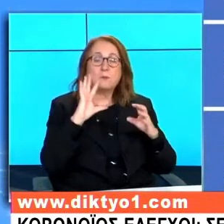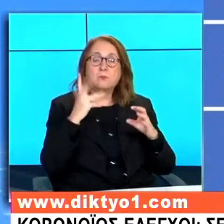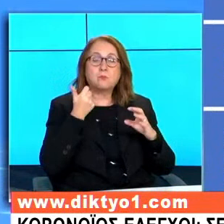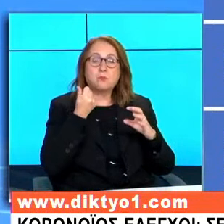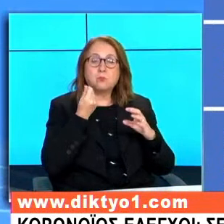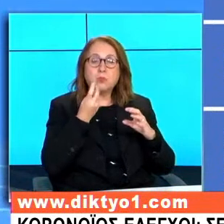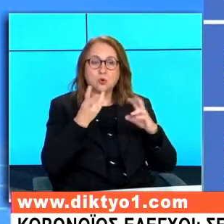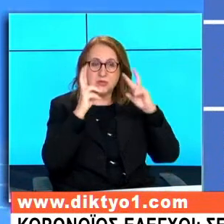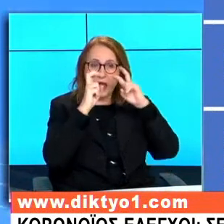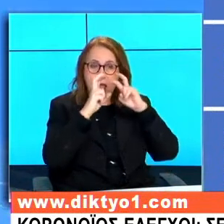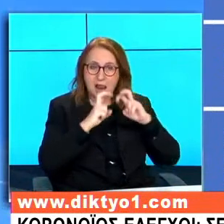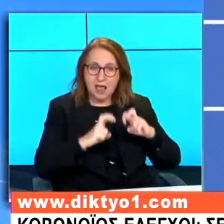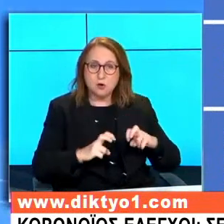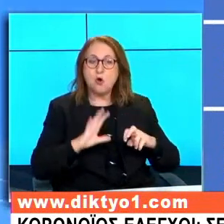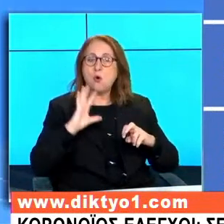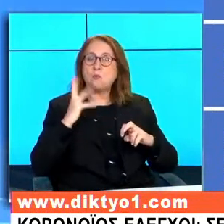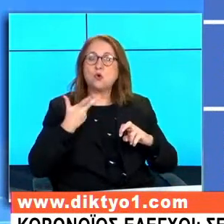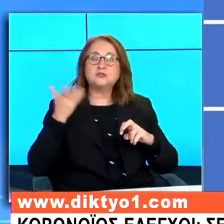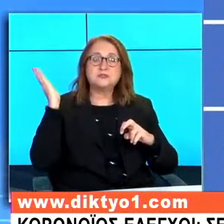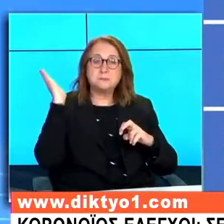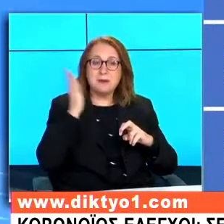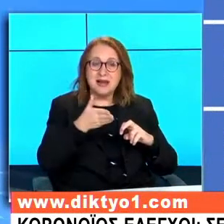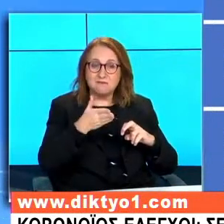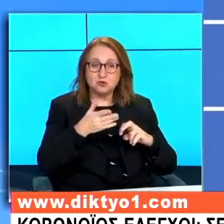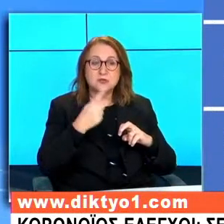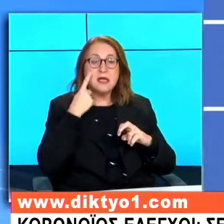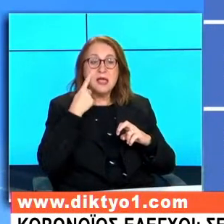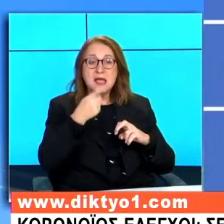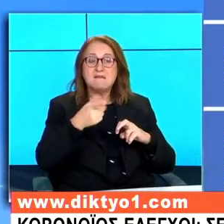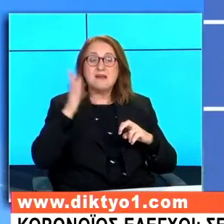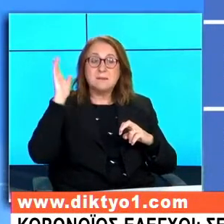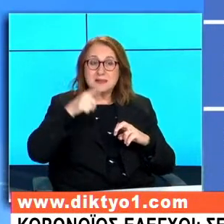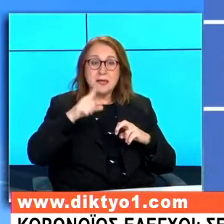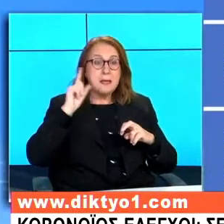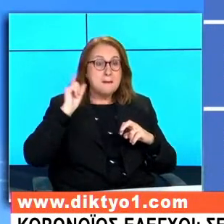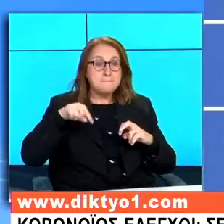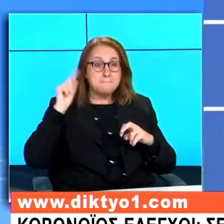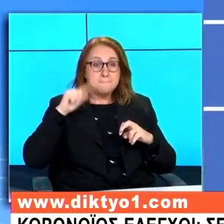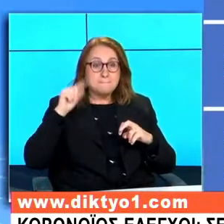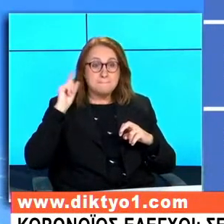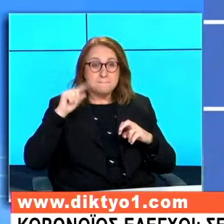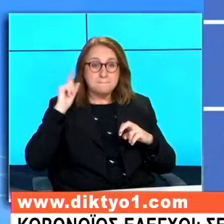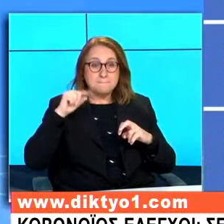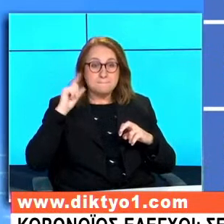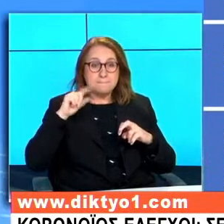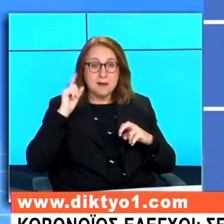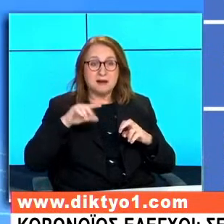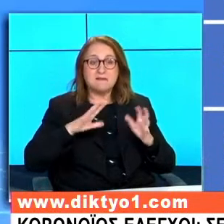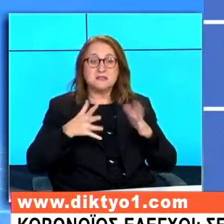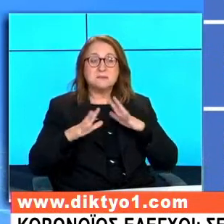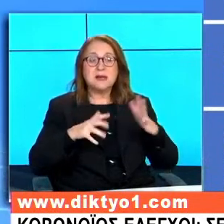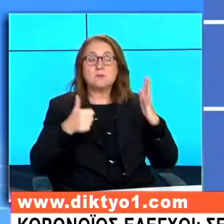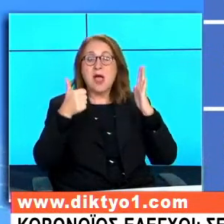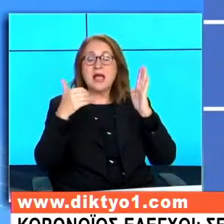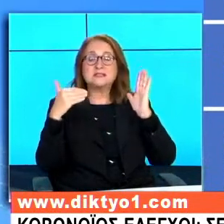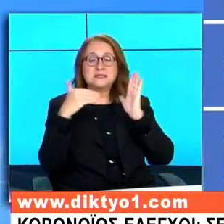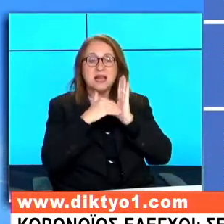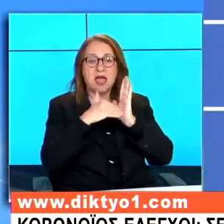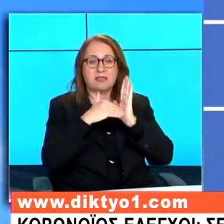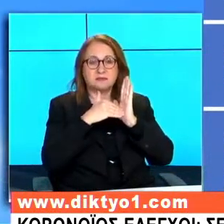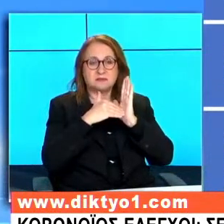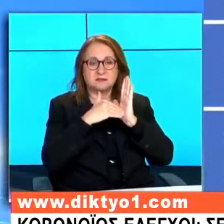βλέπετε ότι οι παραβάσεις αυτό το 15ήμερο έχουν φτάσει τις 6.000 σε αριθμό, που είναι